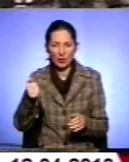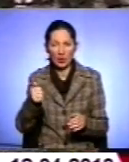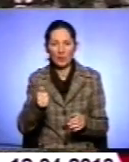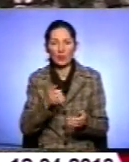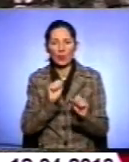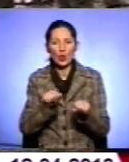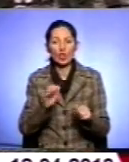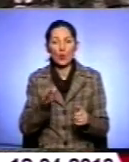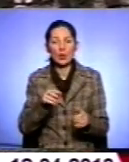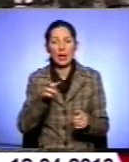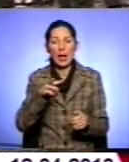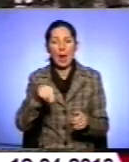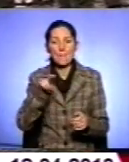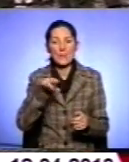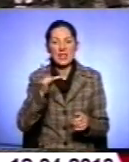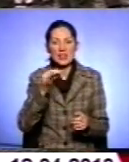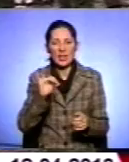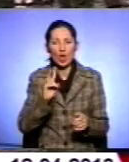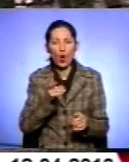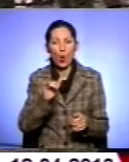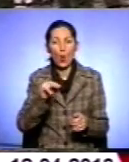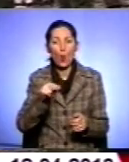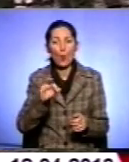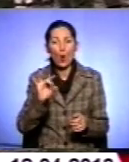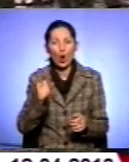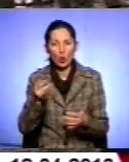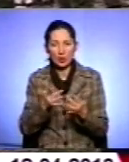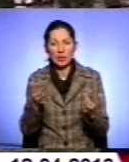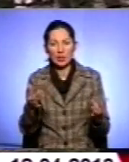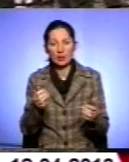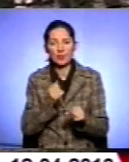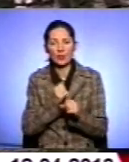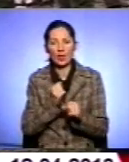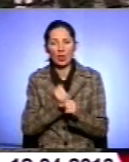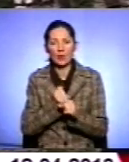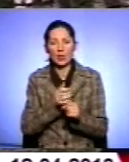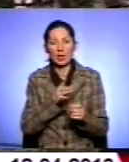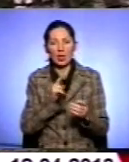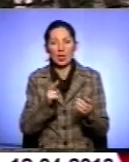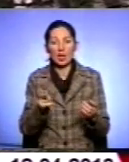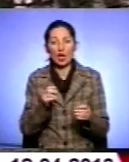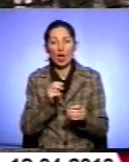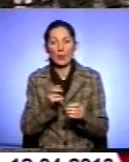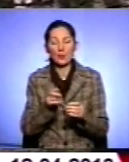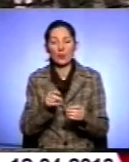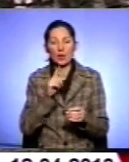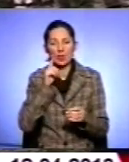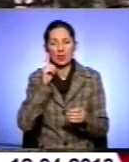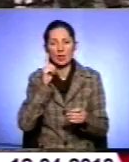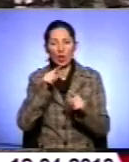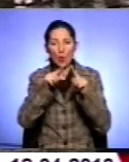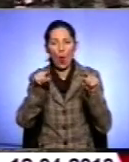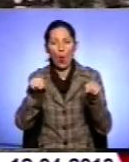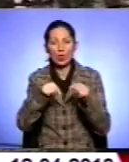купорос, бордоська суміш. А тоді вже провести цикли оприскування і по розовому бутоні, по зеленому конусу, і